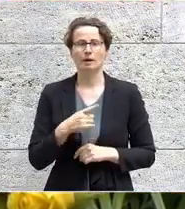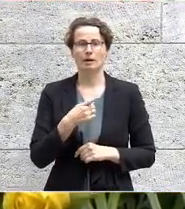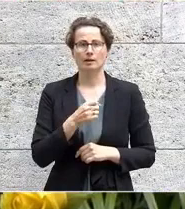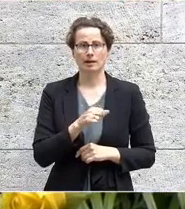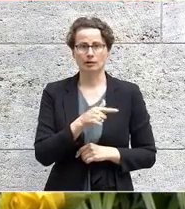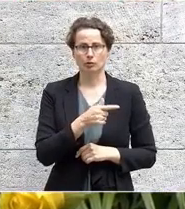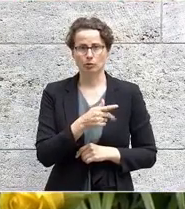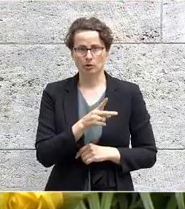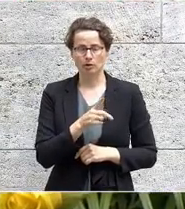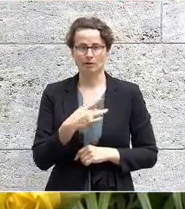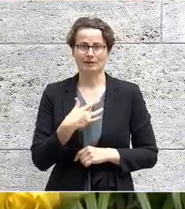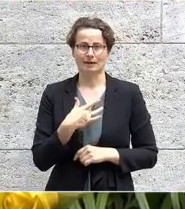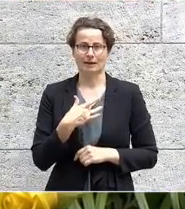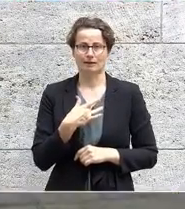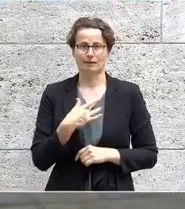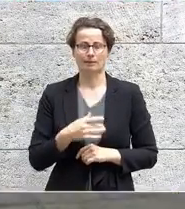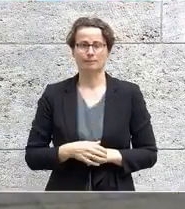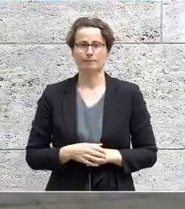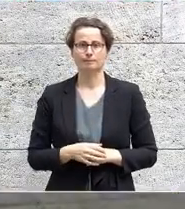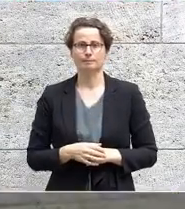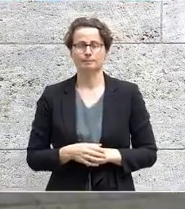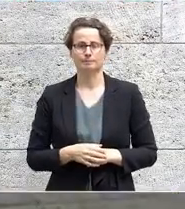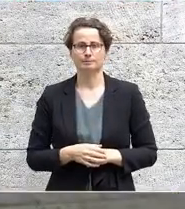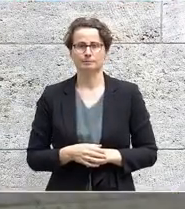Gertrud Seele,